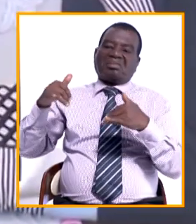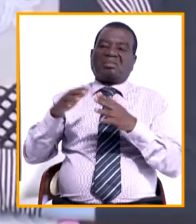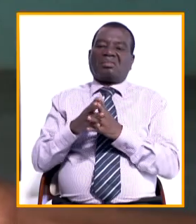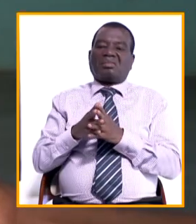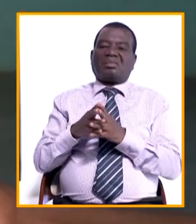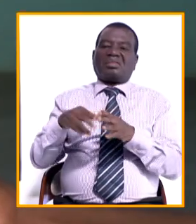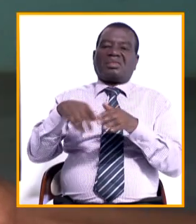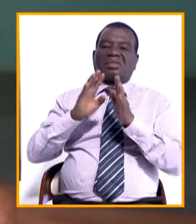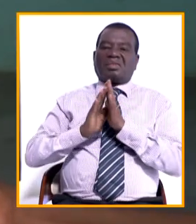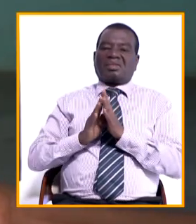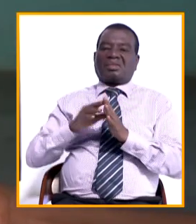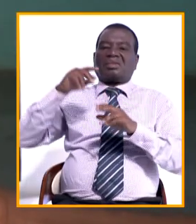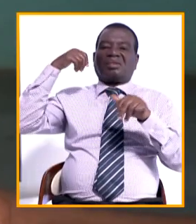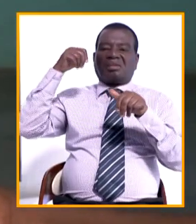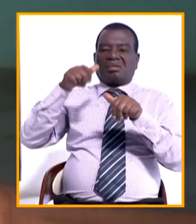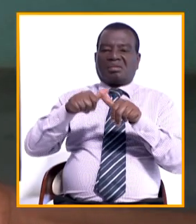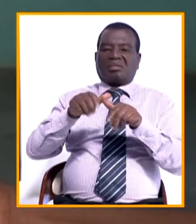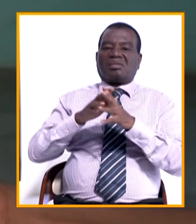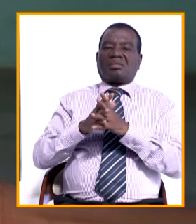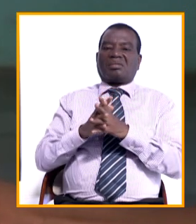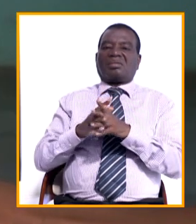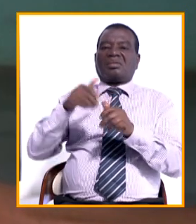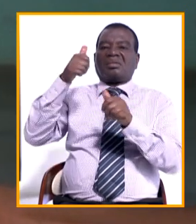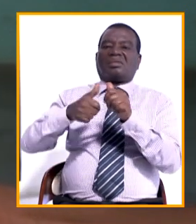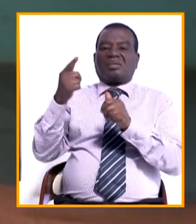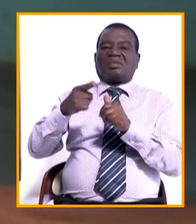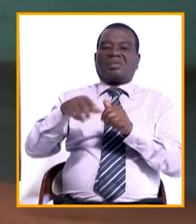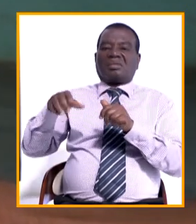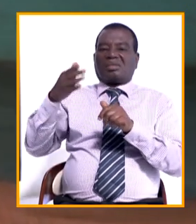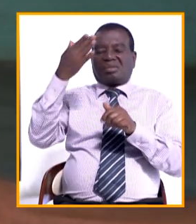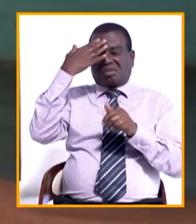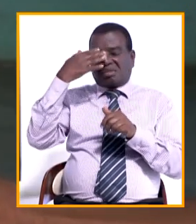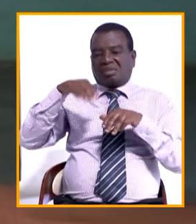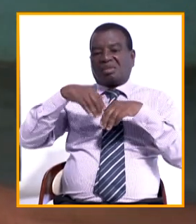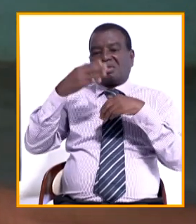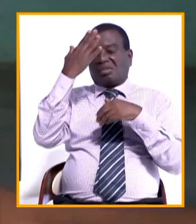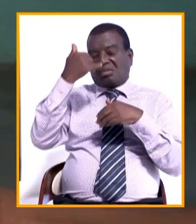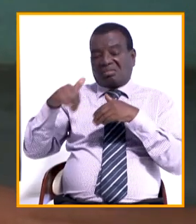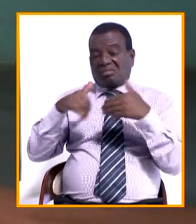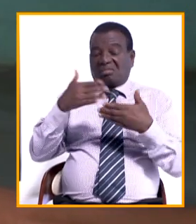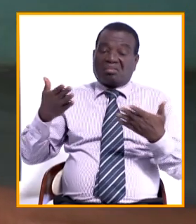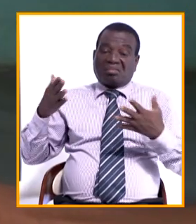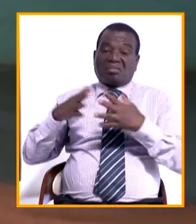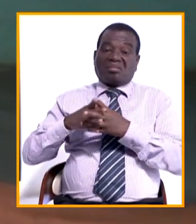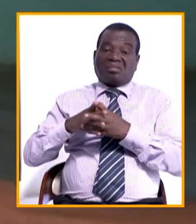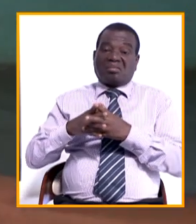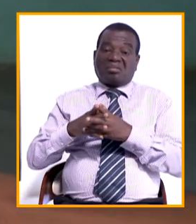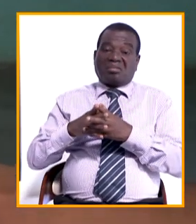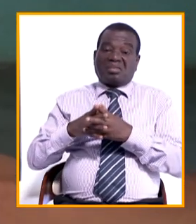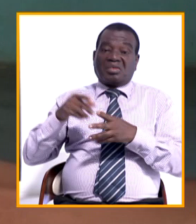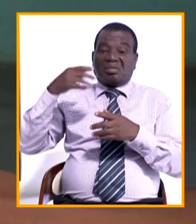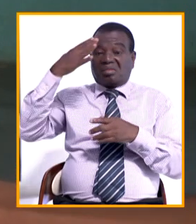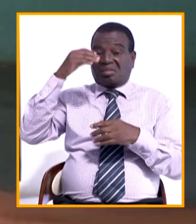j'en appelle vraiment à la retenue. Chacun sait pourquoi il fait. Celui qui le fait par amour pour faire la stampe, je ne pense pas